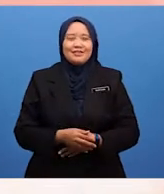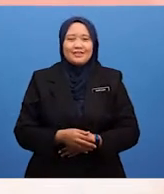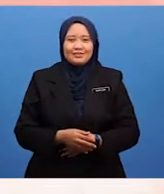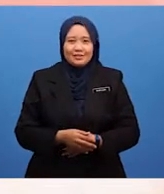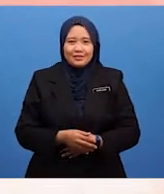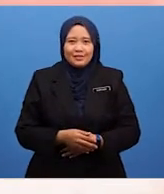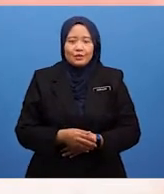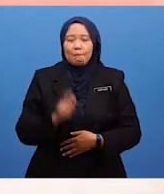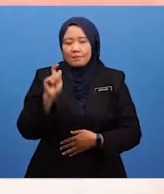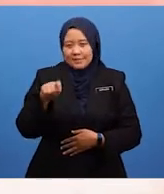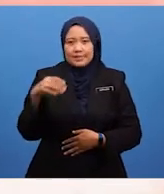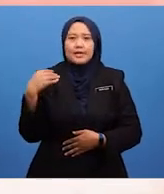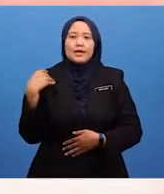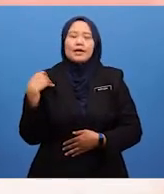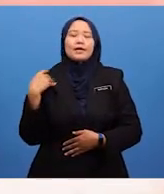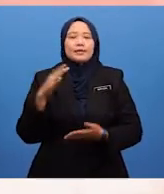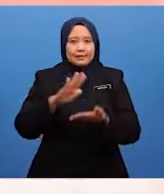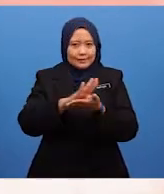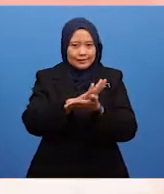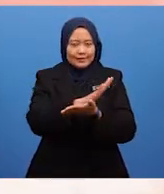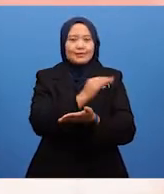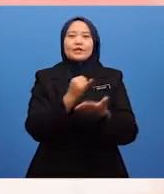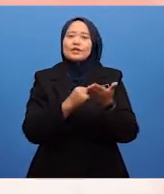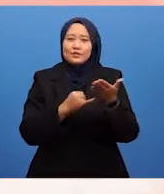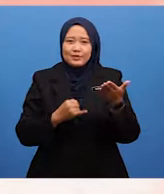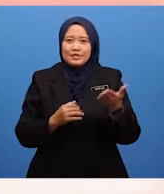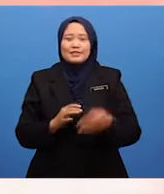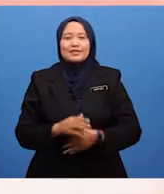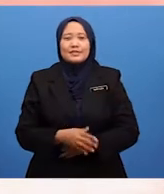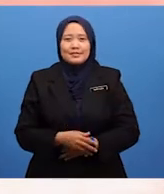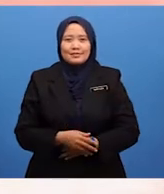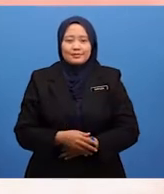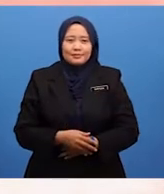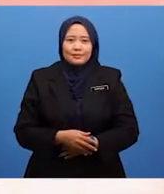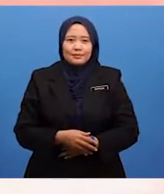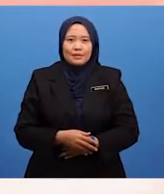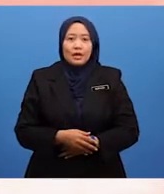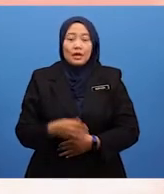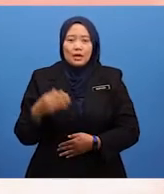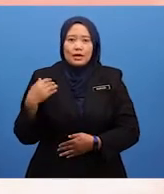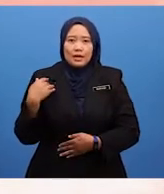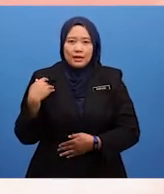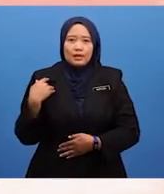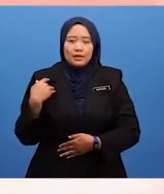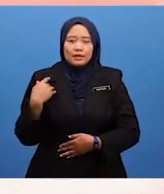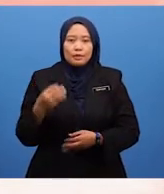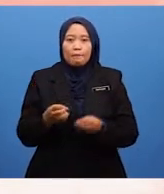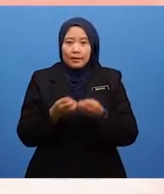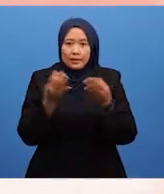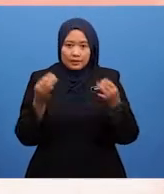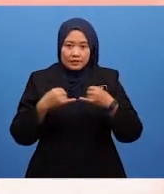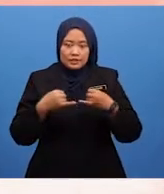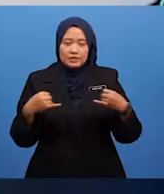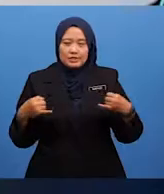hahaha jadi kita harus pastikan kita menyedihkan kertas lukisan yang begitu ataupun komputer